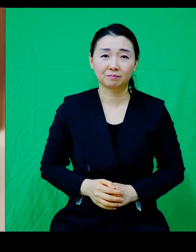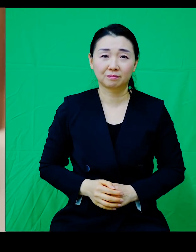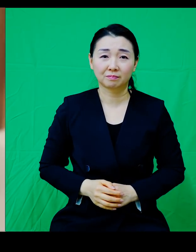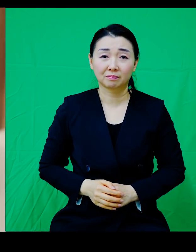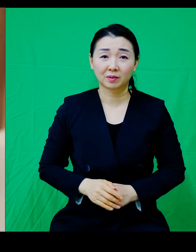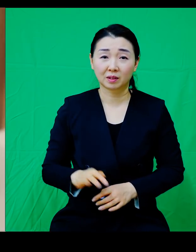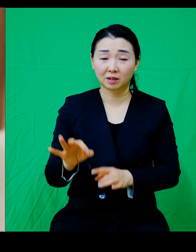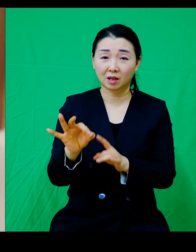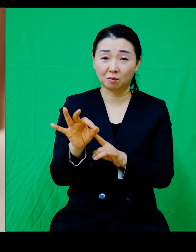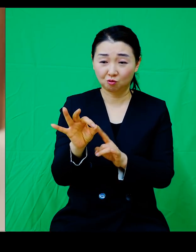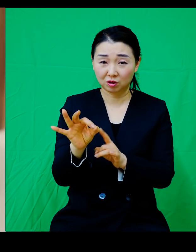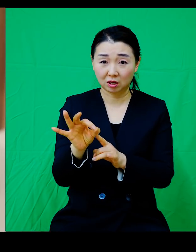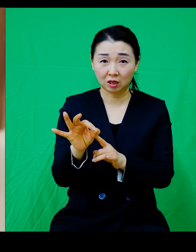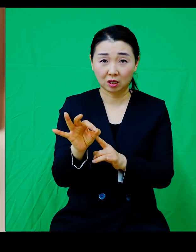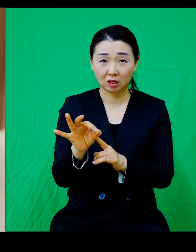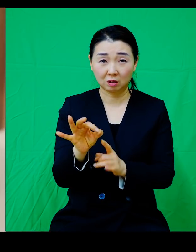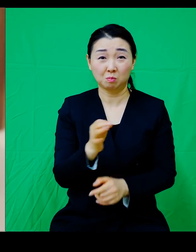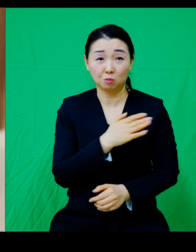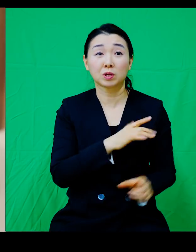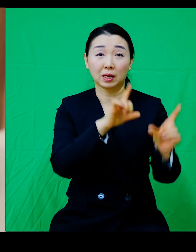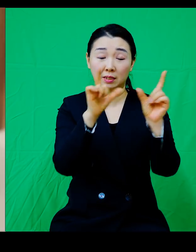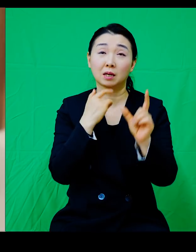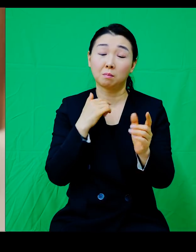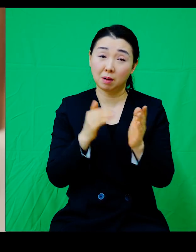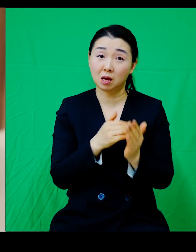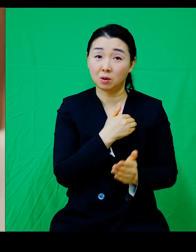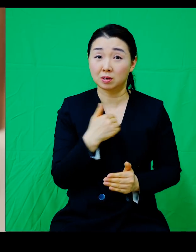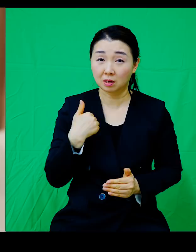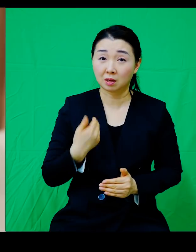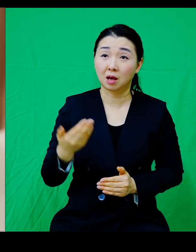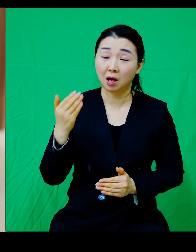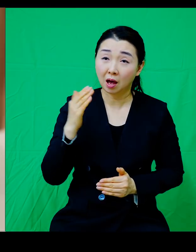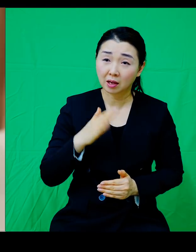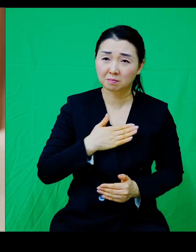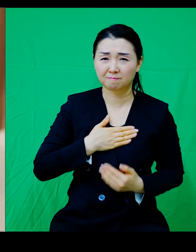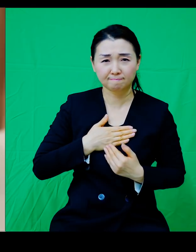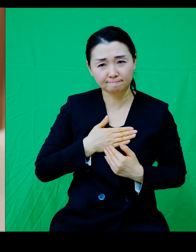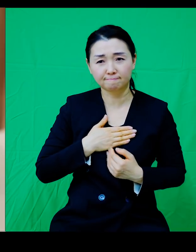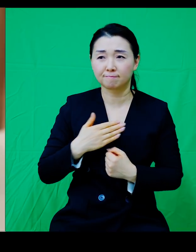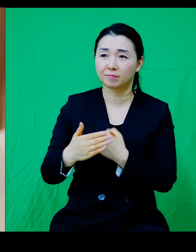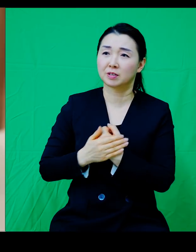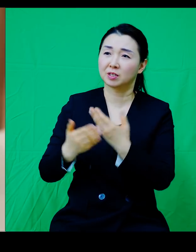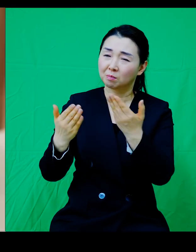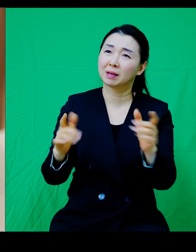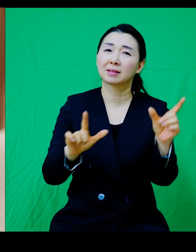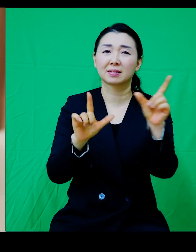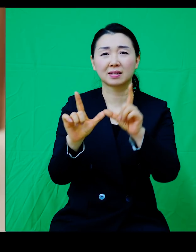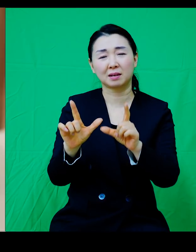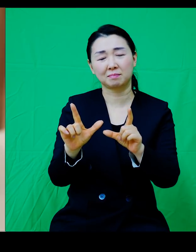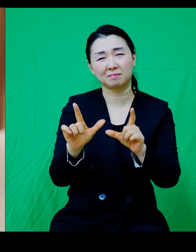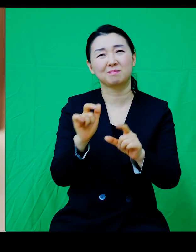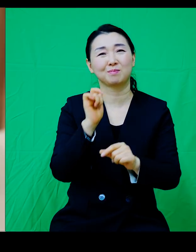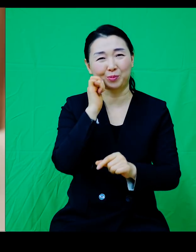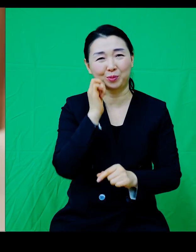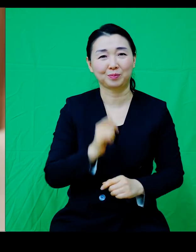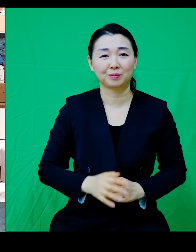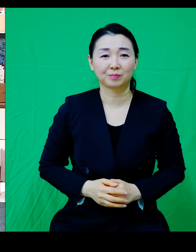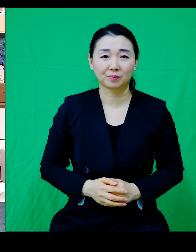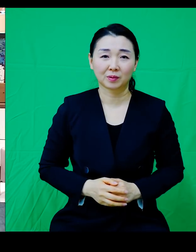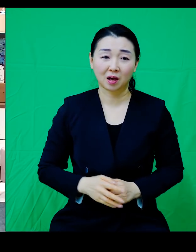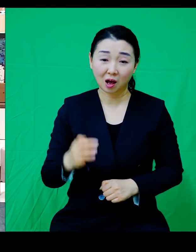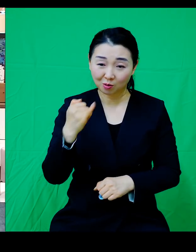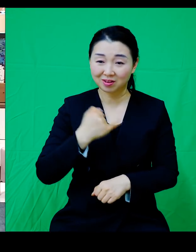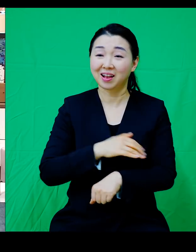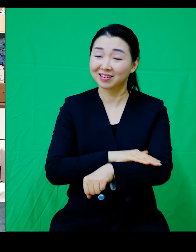되게 이제 물질적으로는 풍요롭게 자랐는데 정서적으로는 부모님께 되게 지지받는 그런 삶은 아니었거든요.